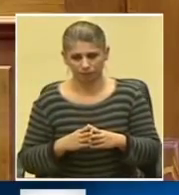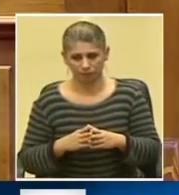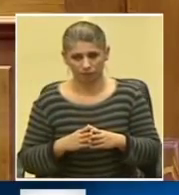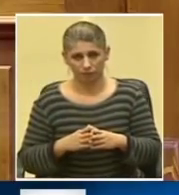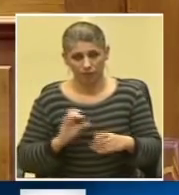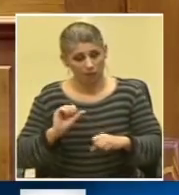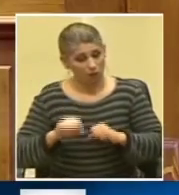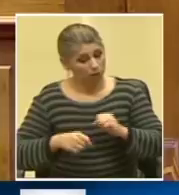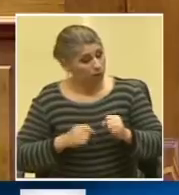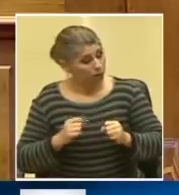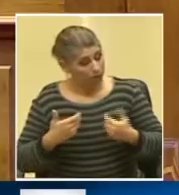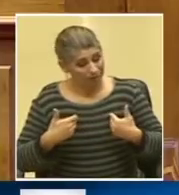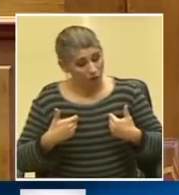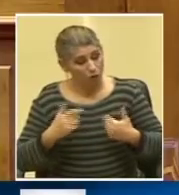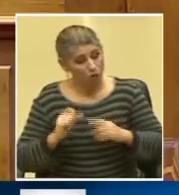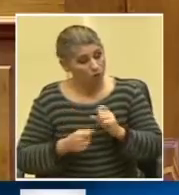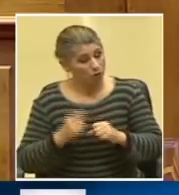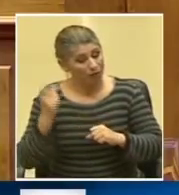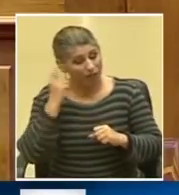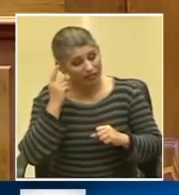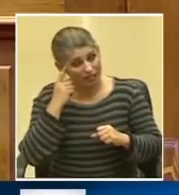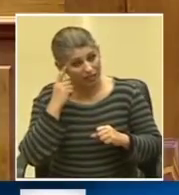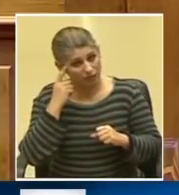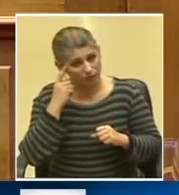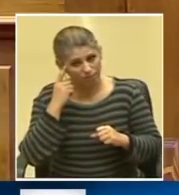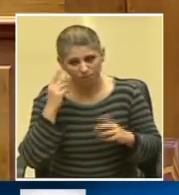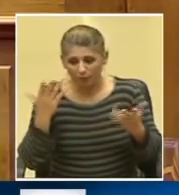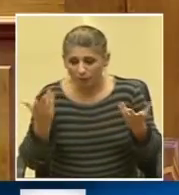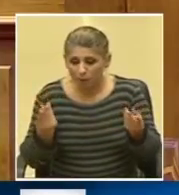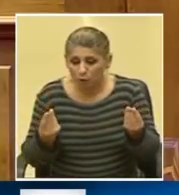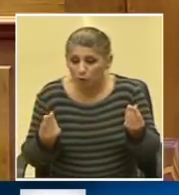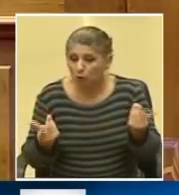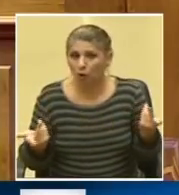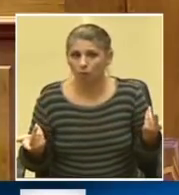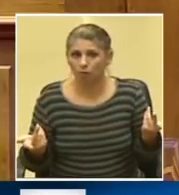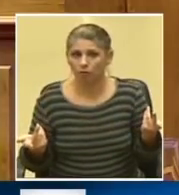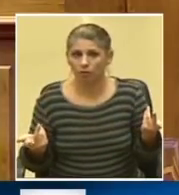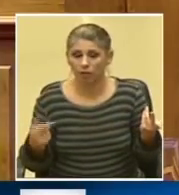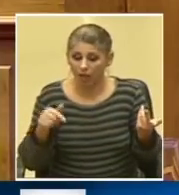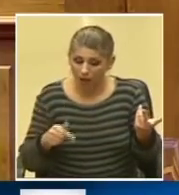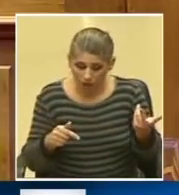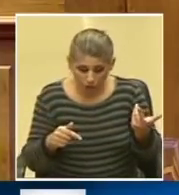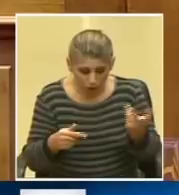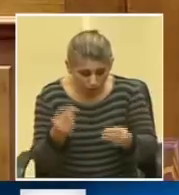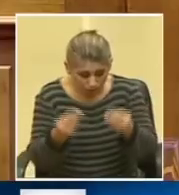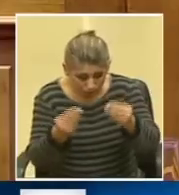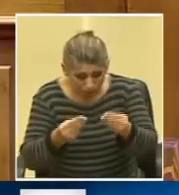Προσπαθώ να καταλάβω με ποια μέθοδο το έχει κάνει αυτό